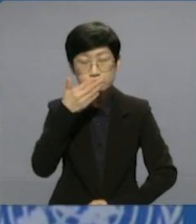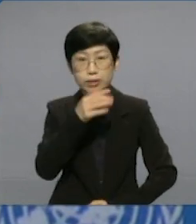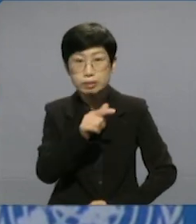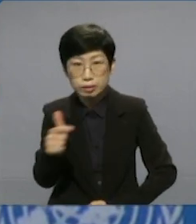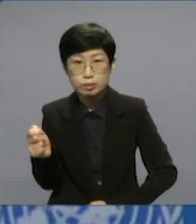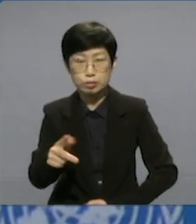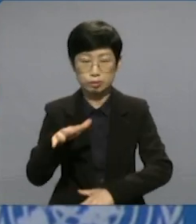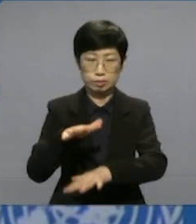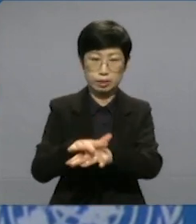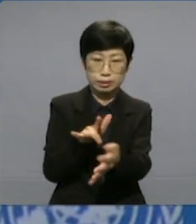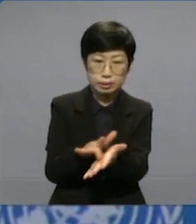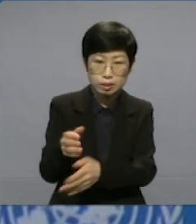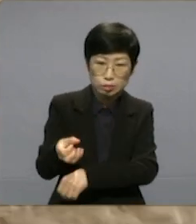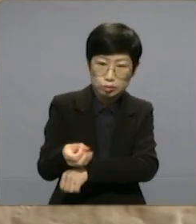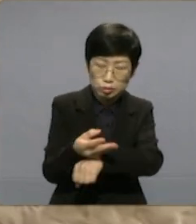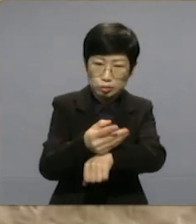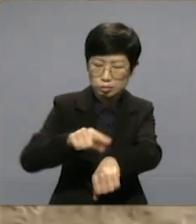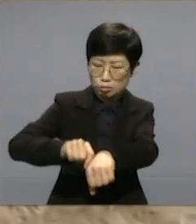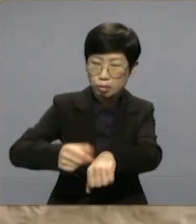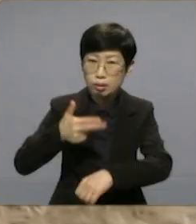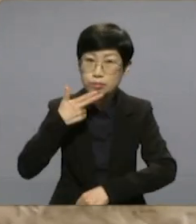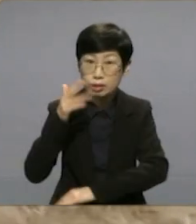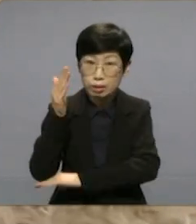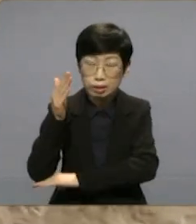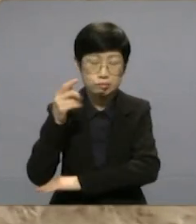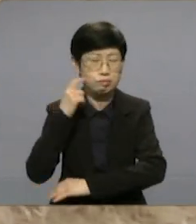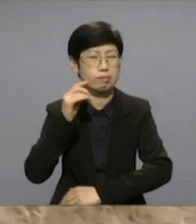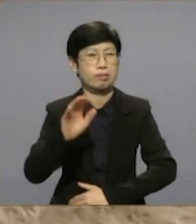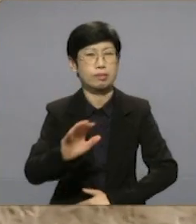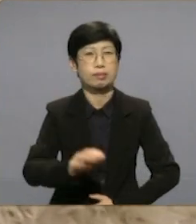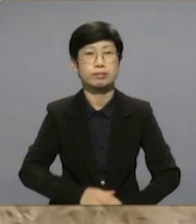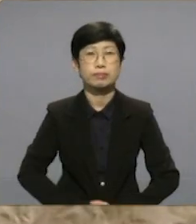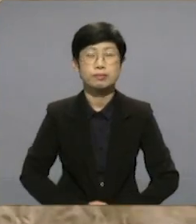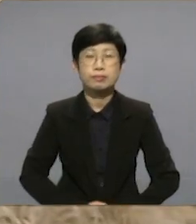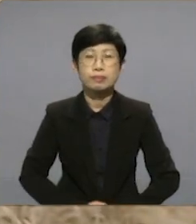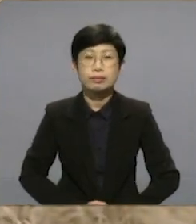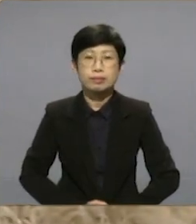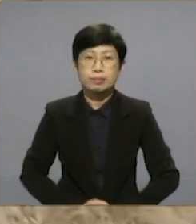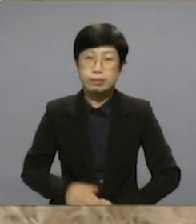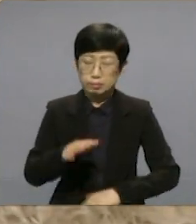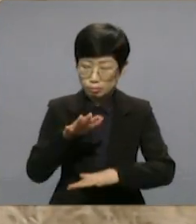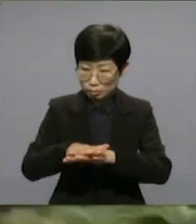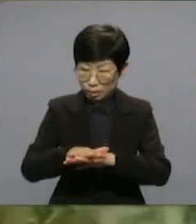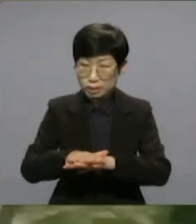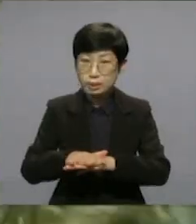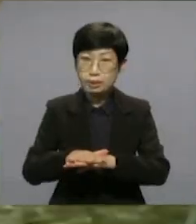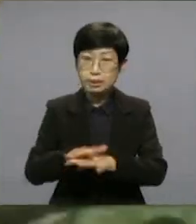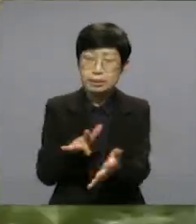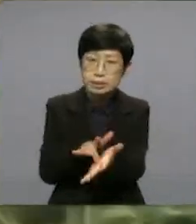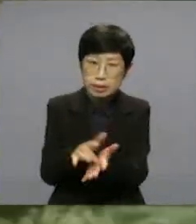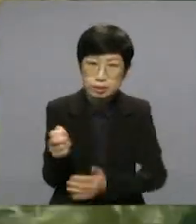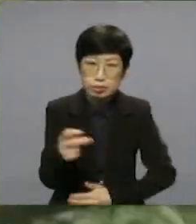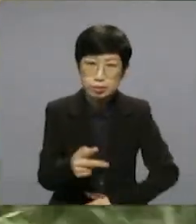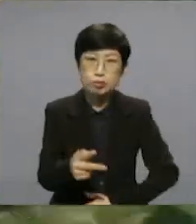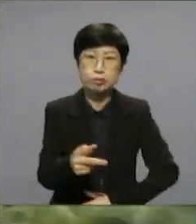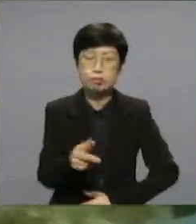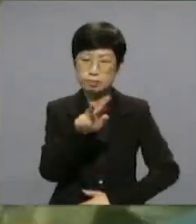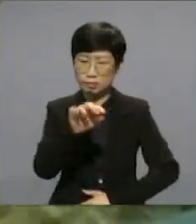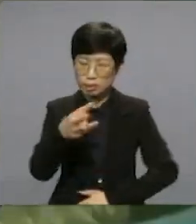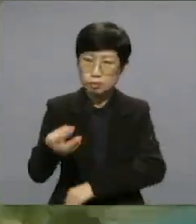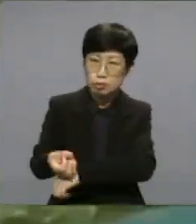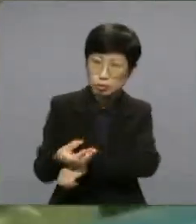utmost to block them. 러시아는 세계 최대 밀과 비료 수출국으로 러시아의 움직임에 따라 관련